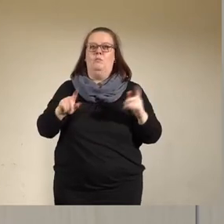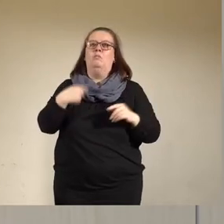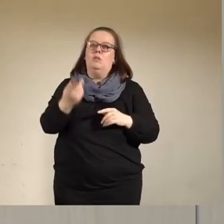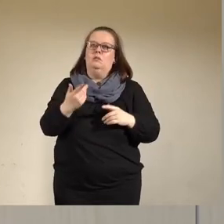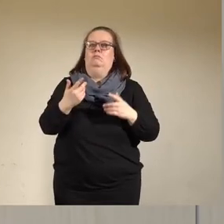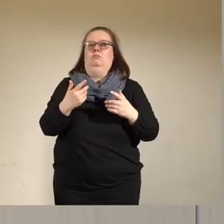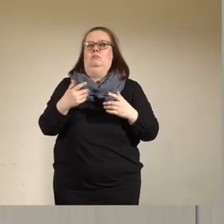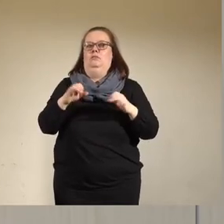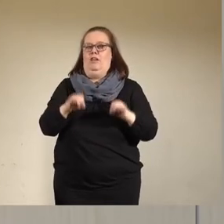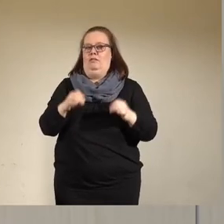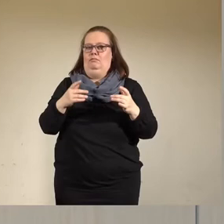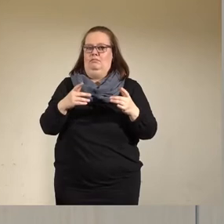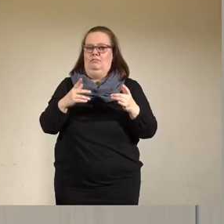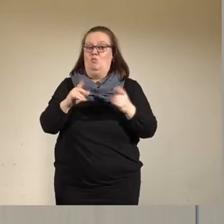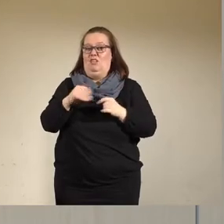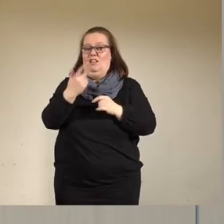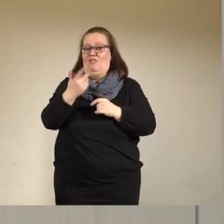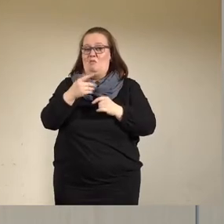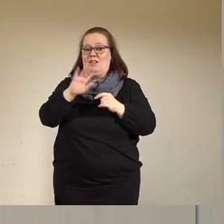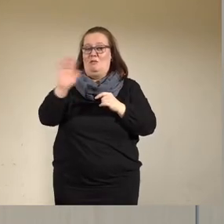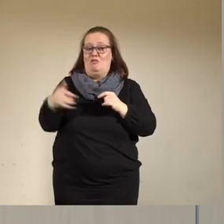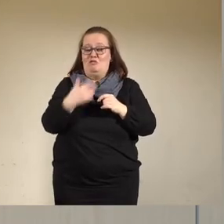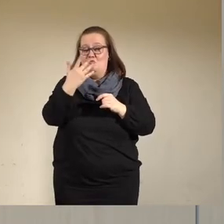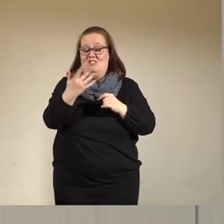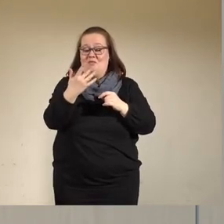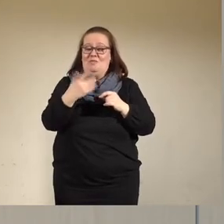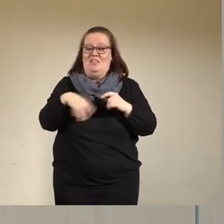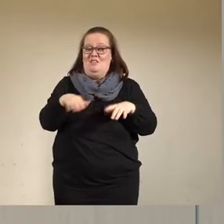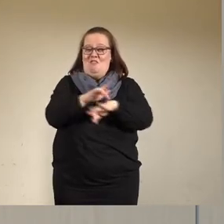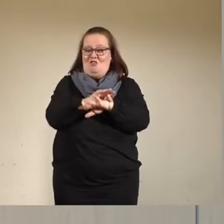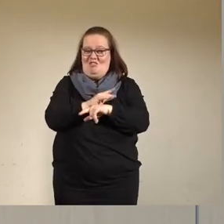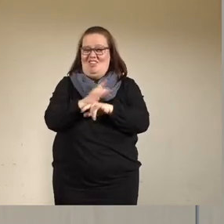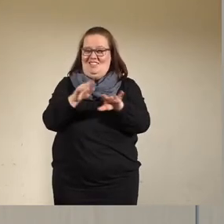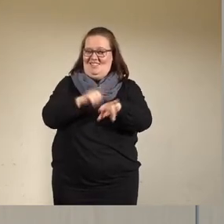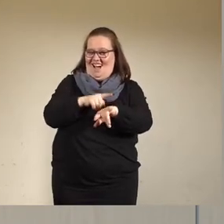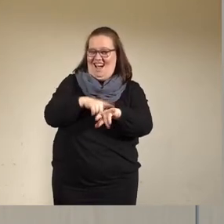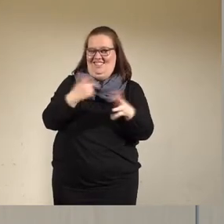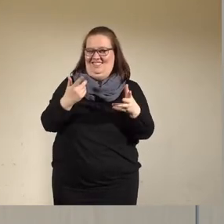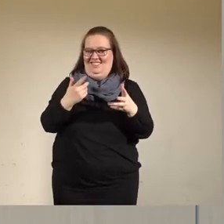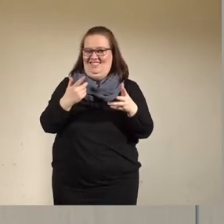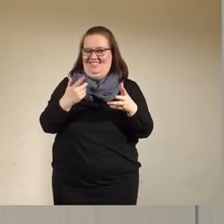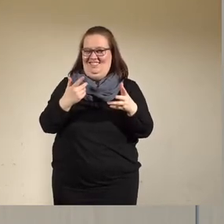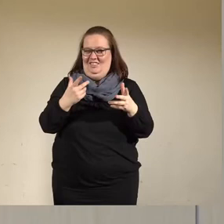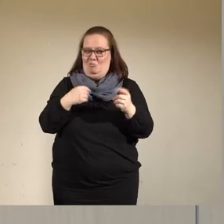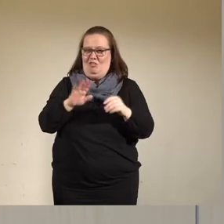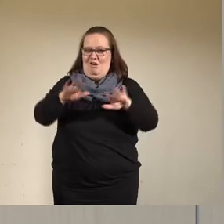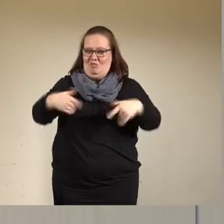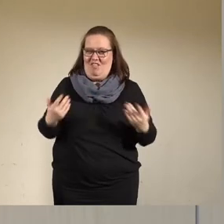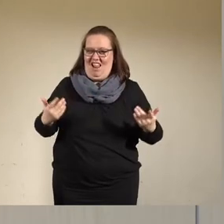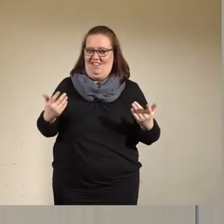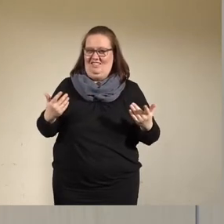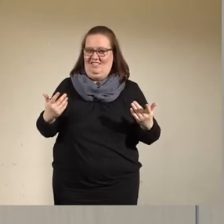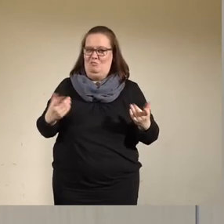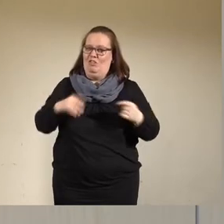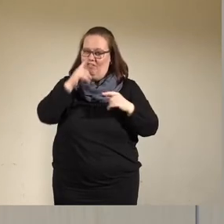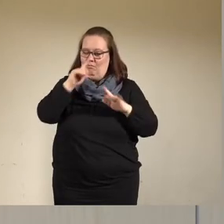dem Zweck, nachdem ja dieses Weihnachten leider als die wirtschaftlich wichtigste Zeit für diese Stadt ausfällt, wenn